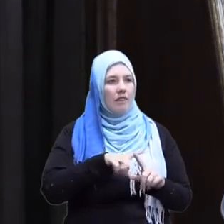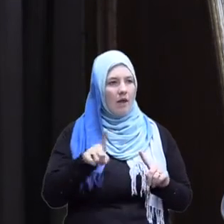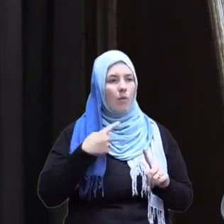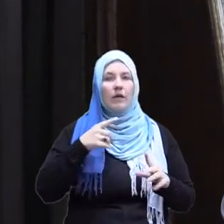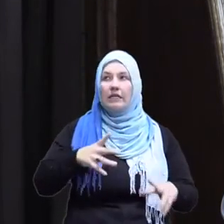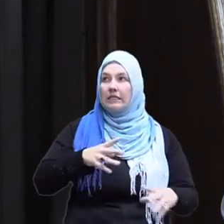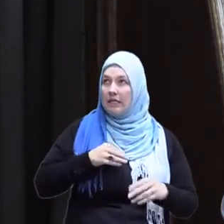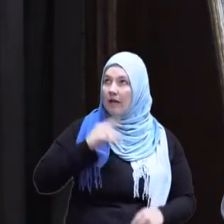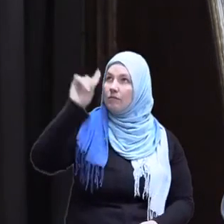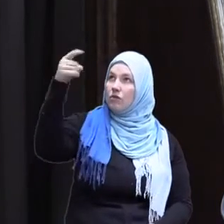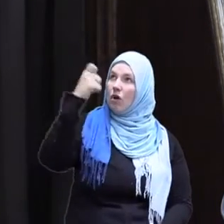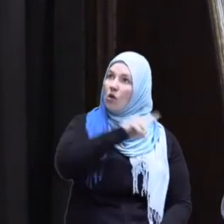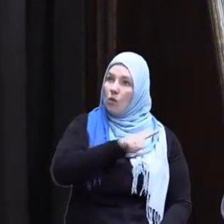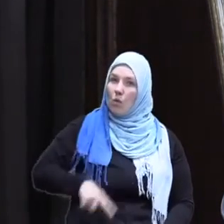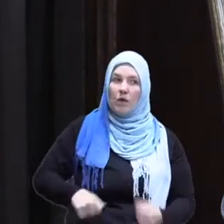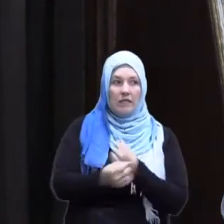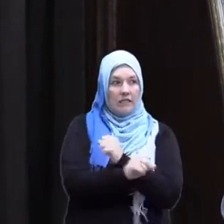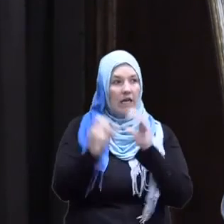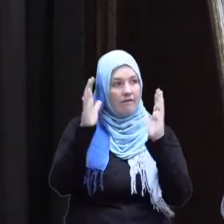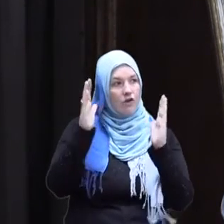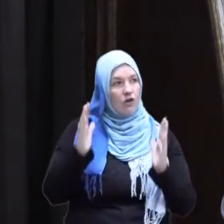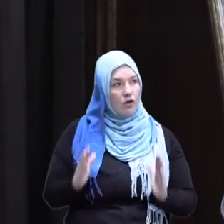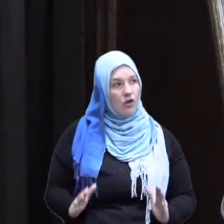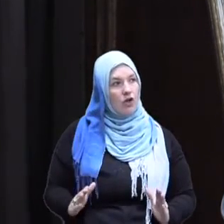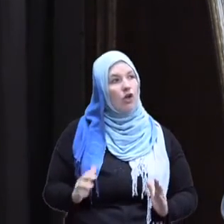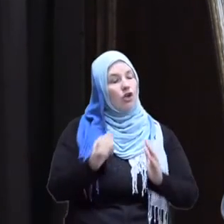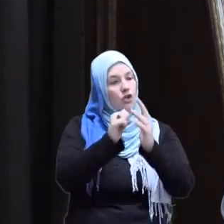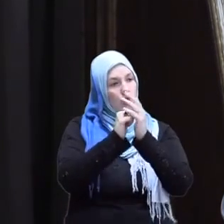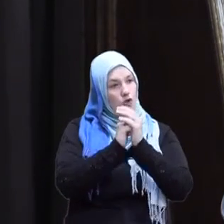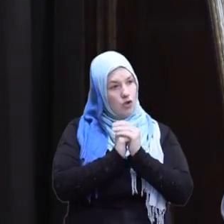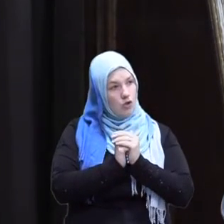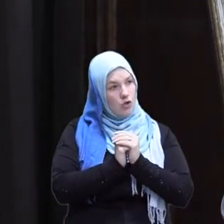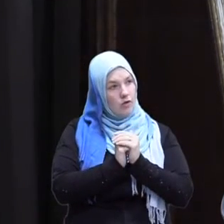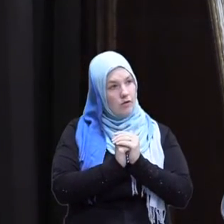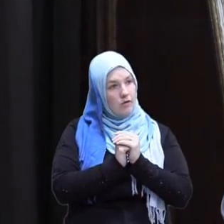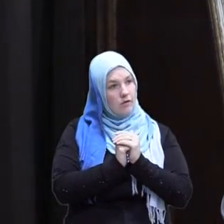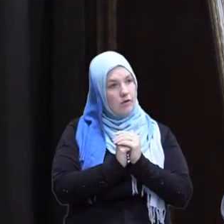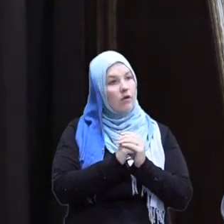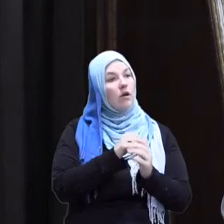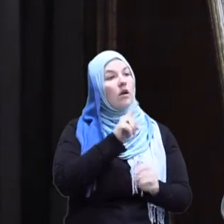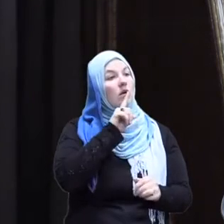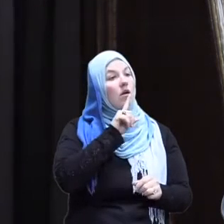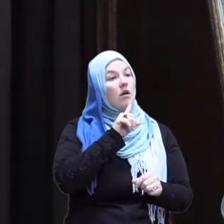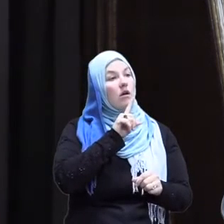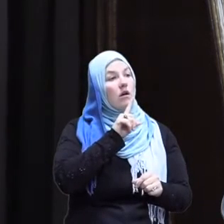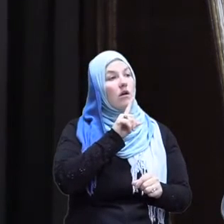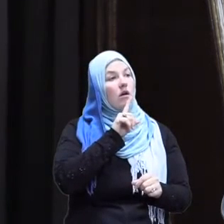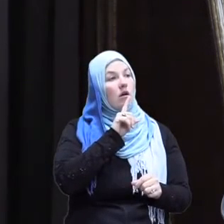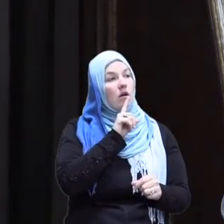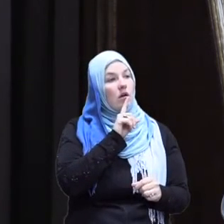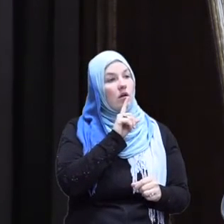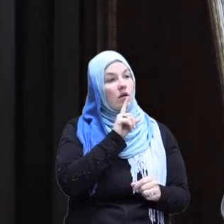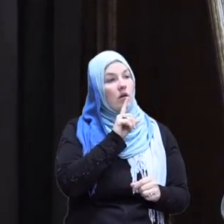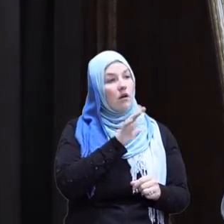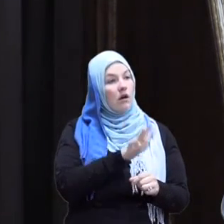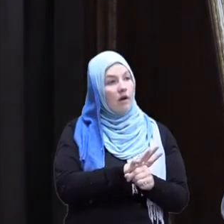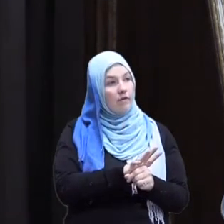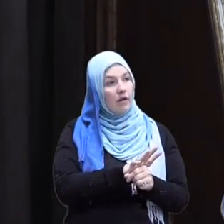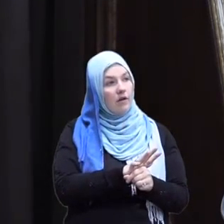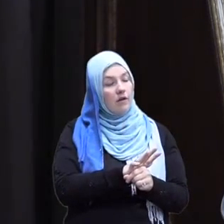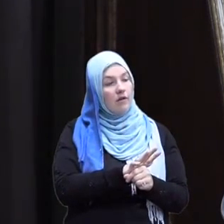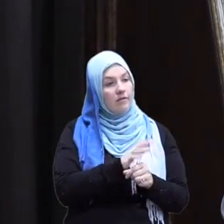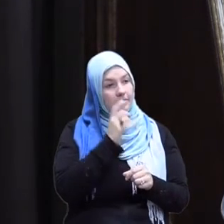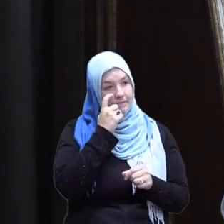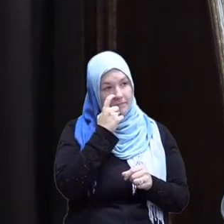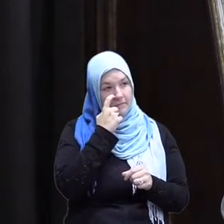شَيْئًا. This is the covenant that you worship Allah and associate none with Him, nothing and no one.